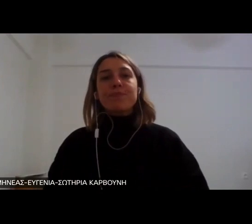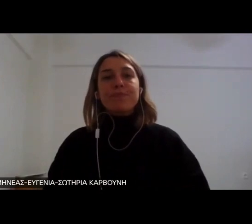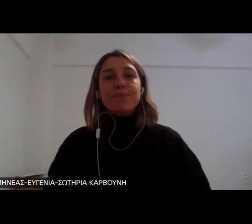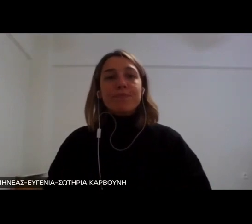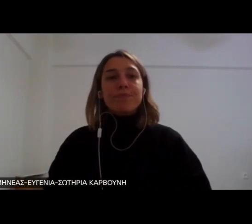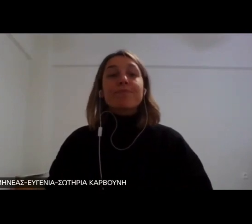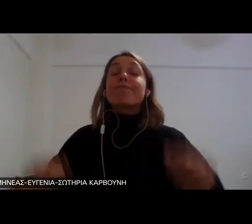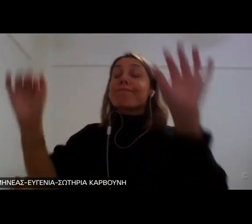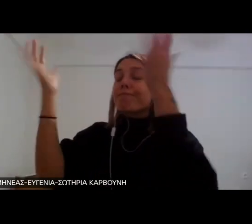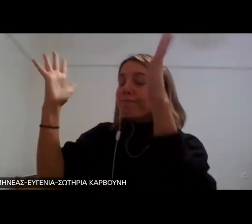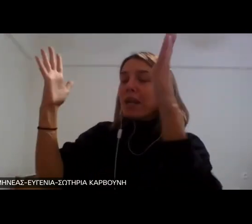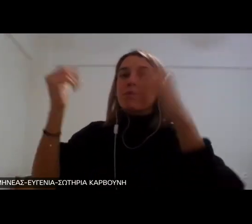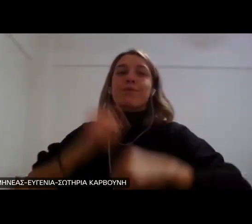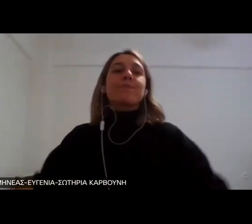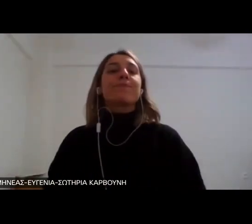Άξιες.